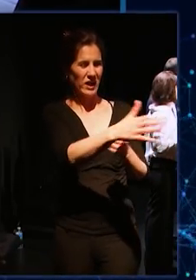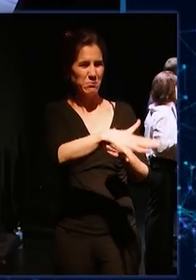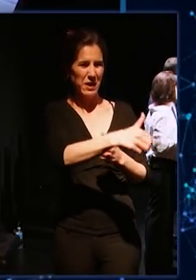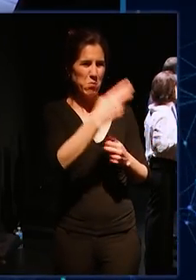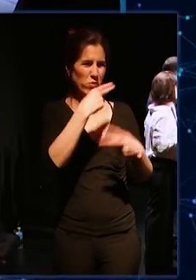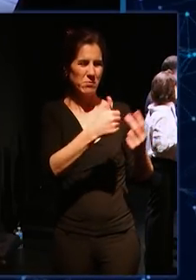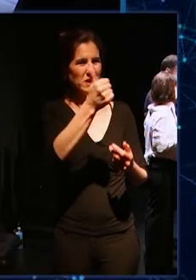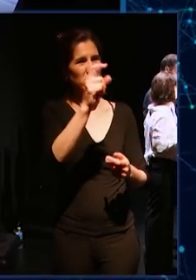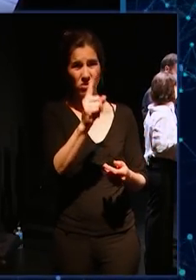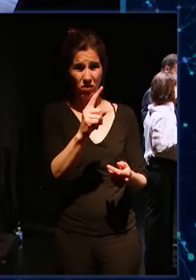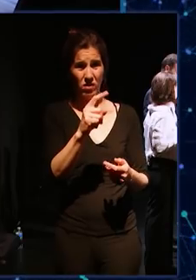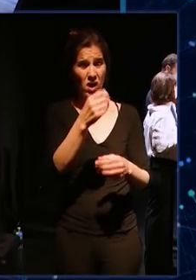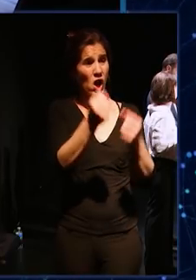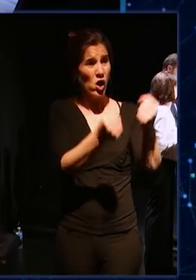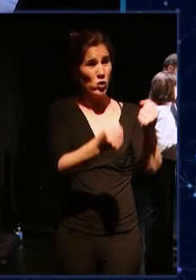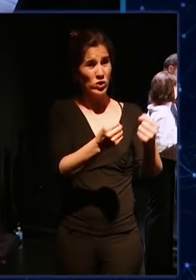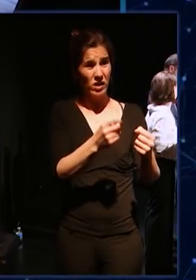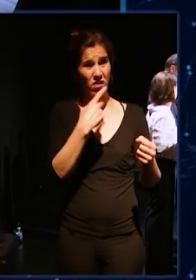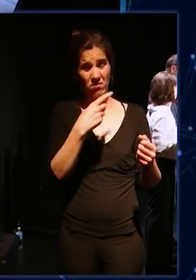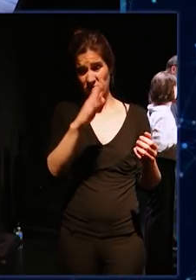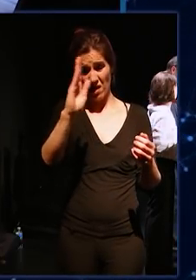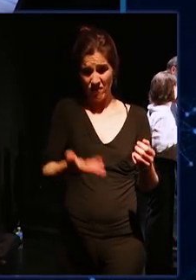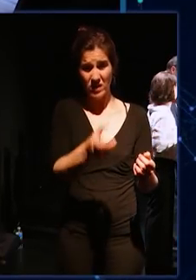vehicle canibalitza i està demostrat